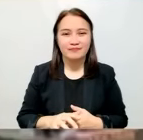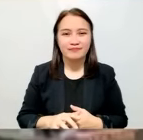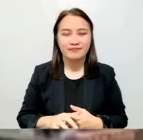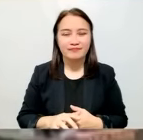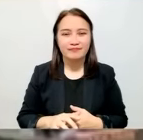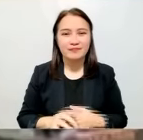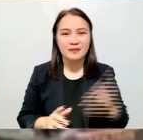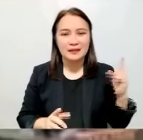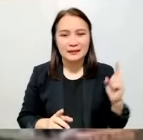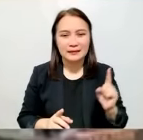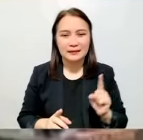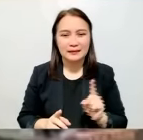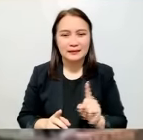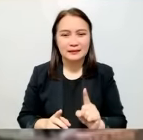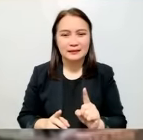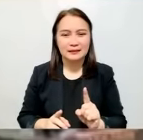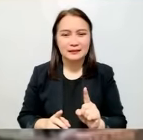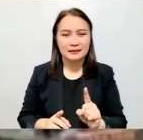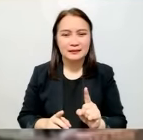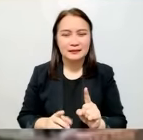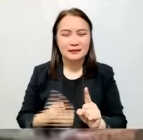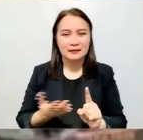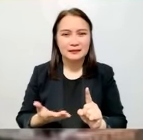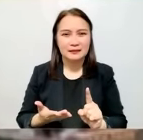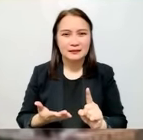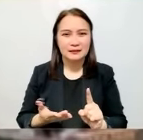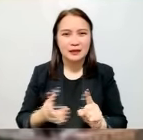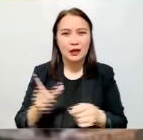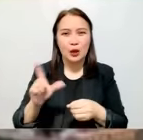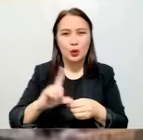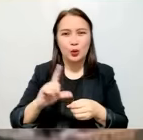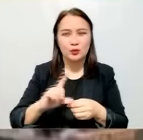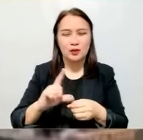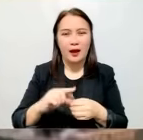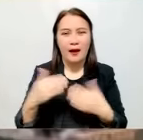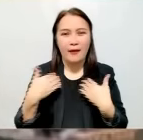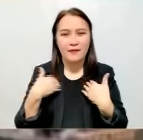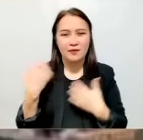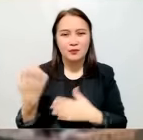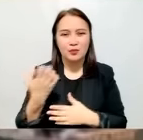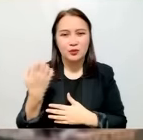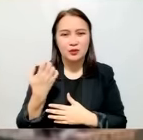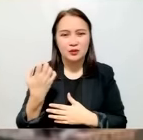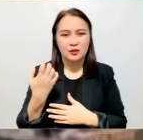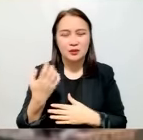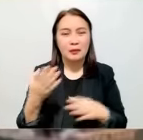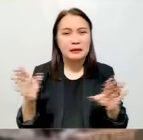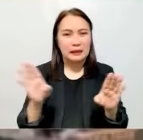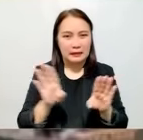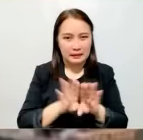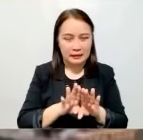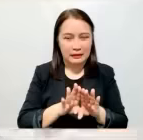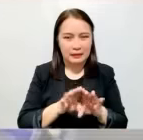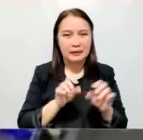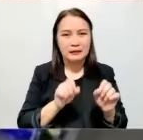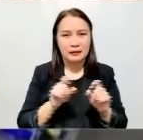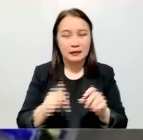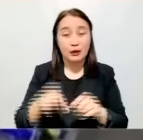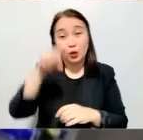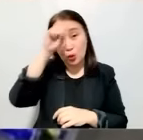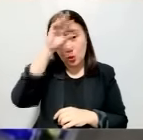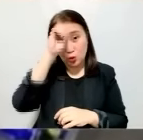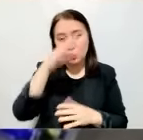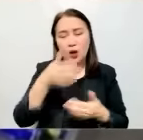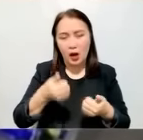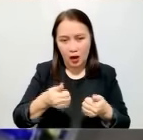dumating. Magpapaload daw siya dahil may emergency. Kahit dapat pasara na ang tindahan, pinagbigyan ng lolo ang lalaki. Pumasok